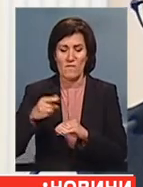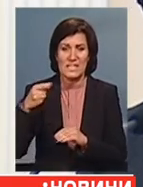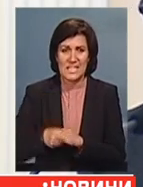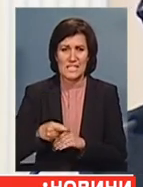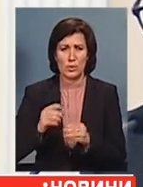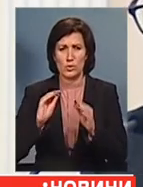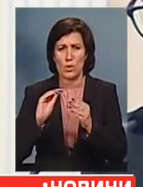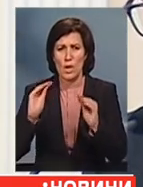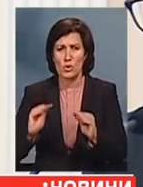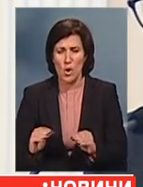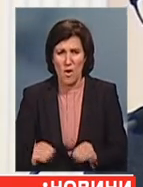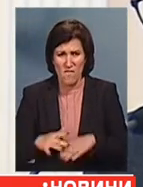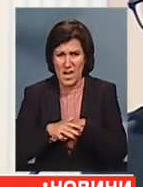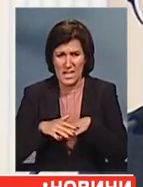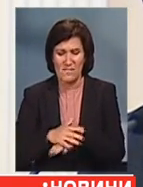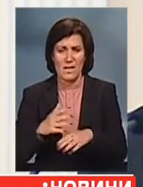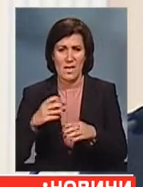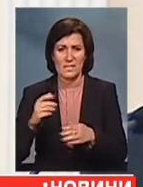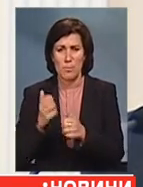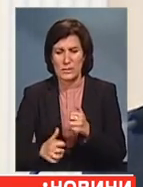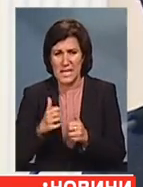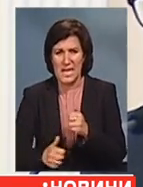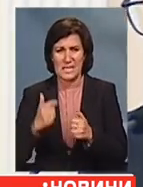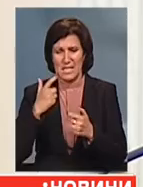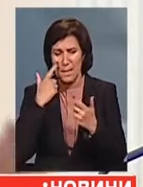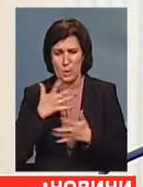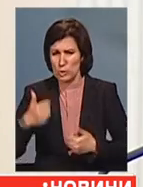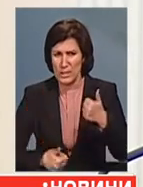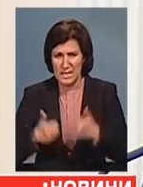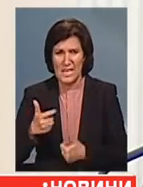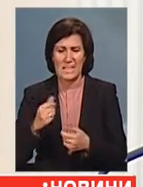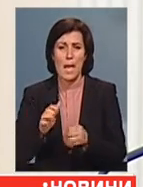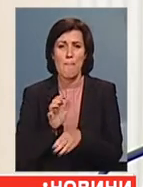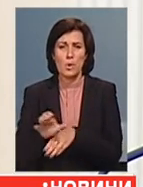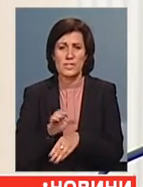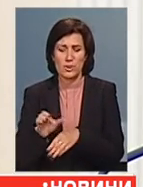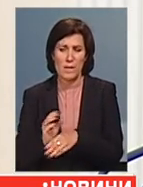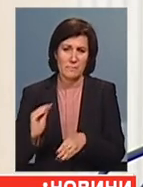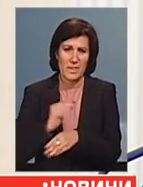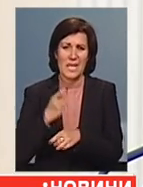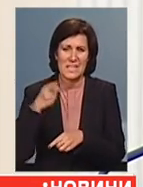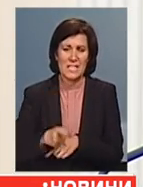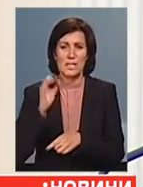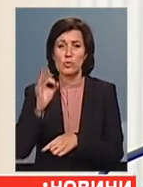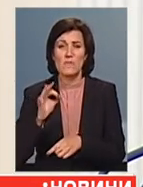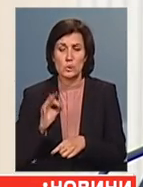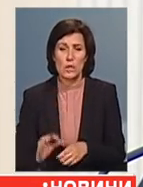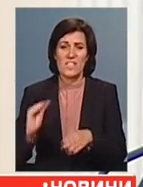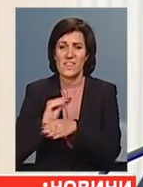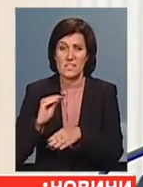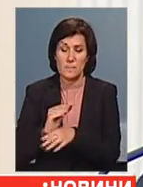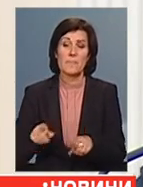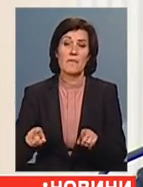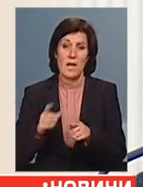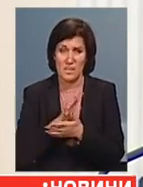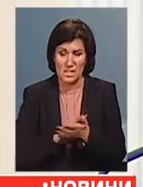тисячі договорів з посередниками, непрозорі тендери, де постачальники нараховували собі 1000% націнки. У такому оточенні ми працюємо.